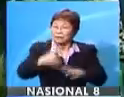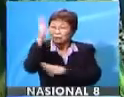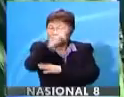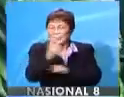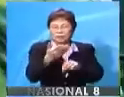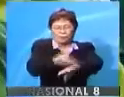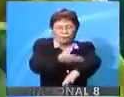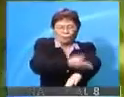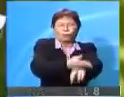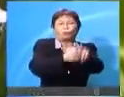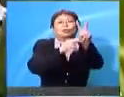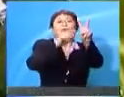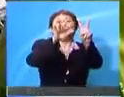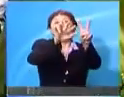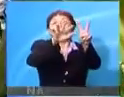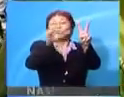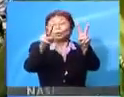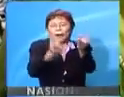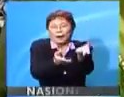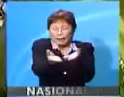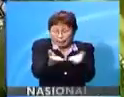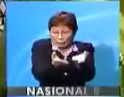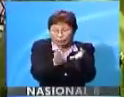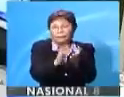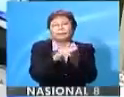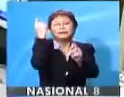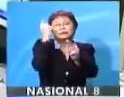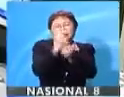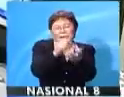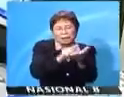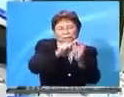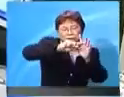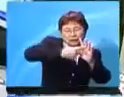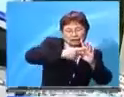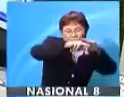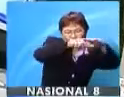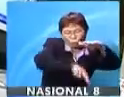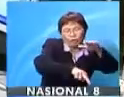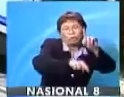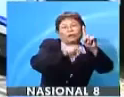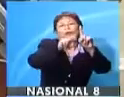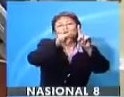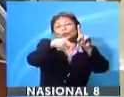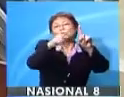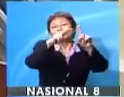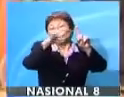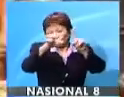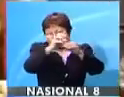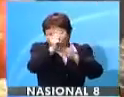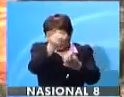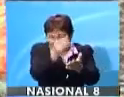penambahbaikan 252 skim perkhidmatan, penetapan gaji permulaan terendah penjawat awam kepada